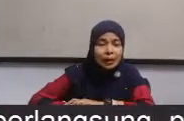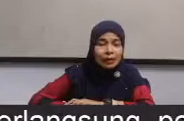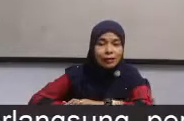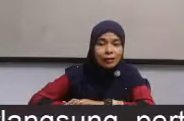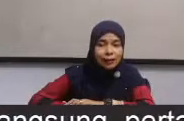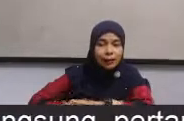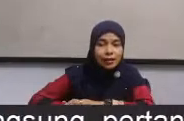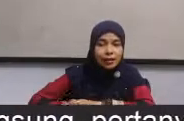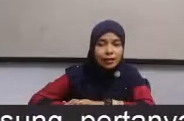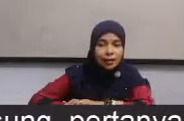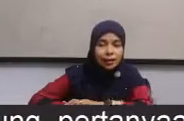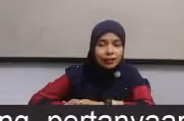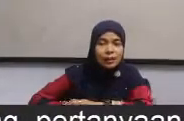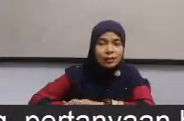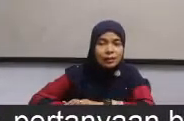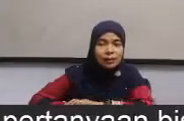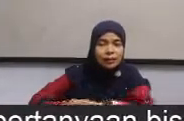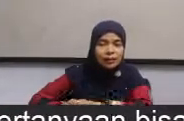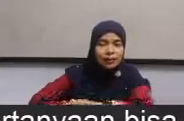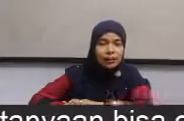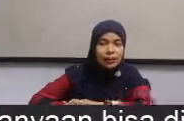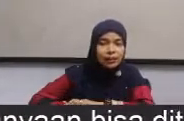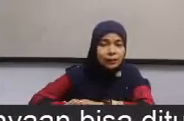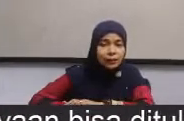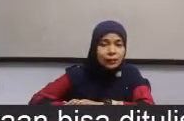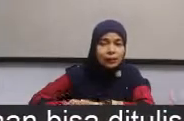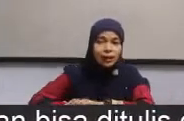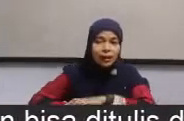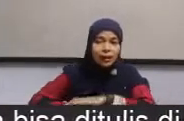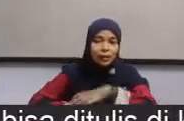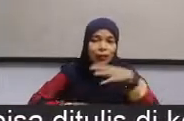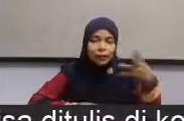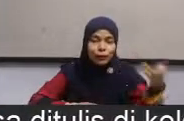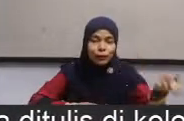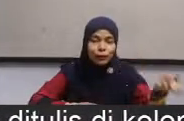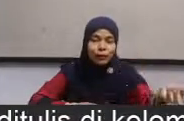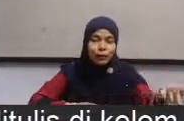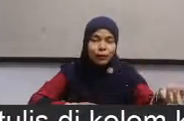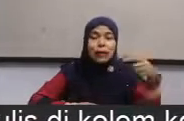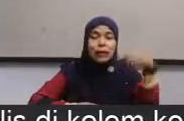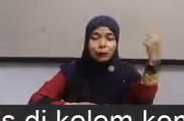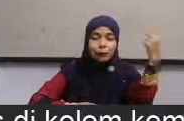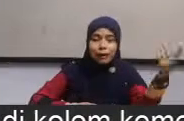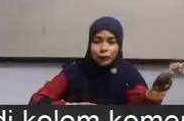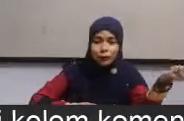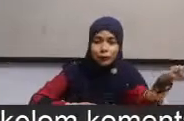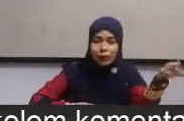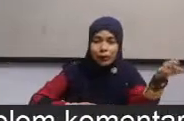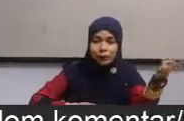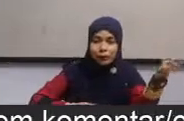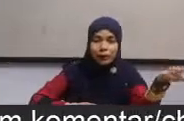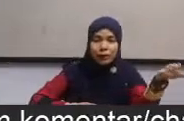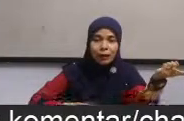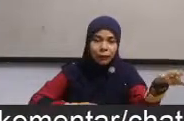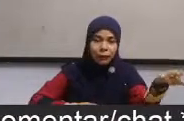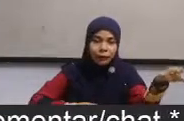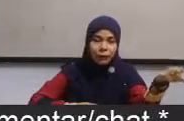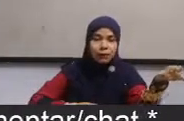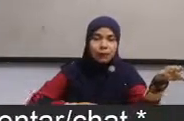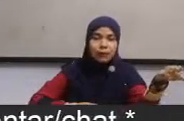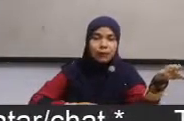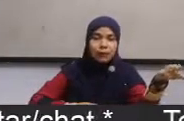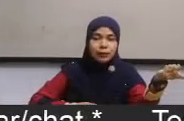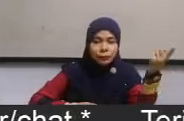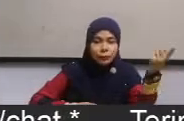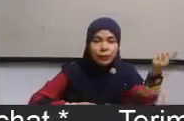asli Indonesia atau asli negara kita ke dunia internasional ya kemarin juga yang dampak-dampak